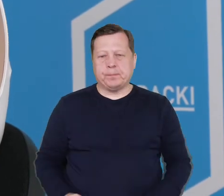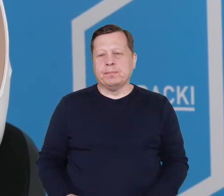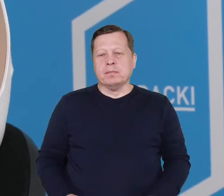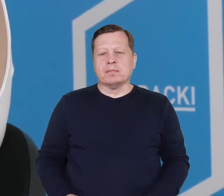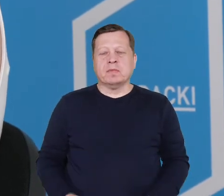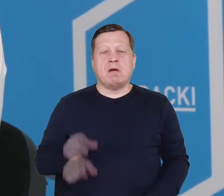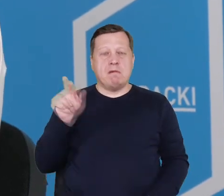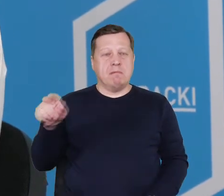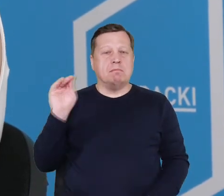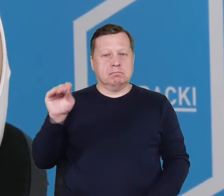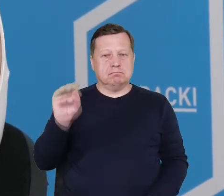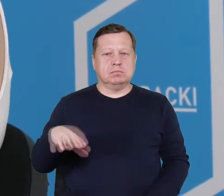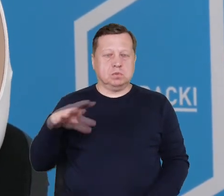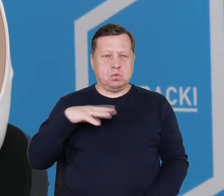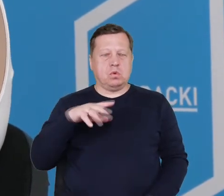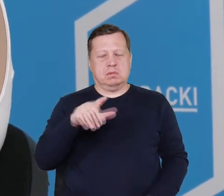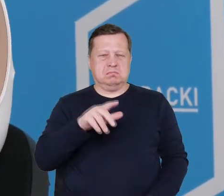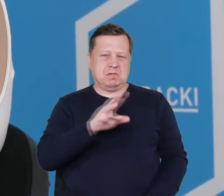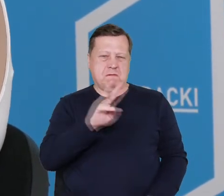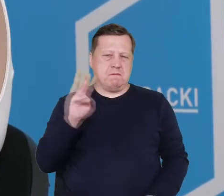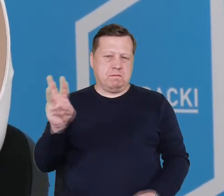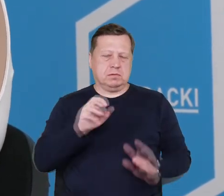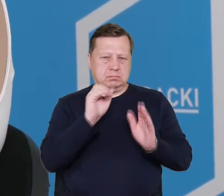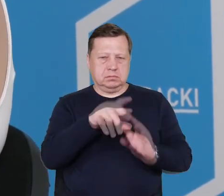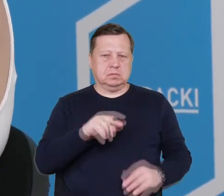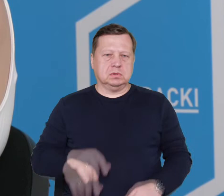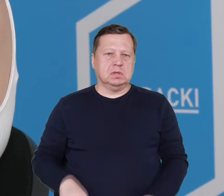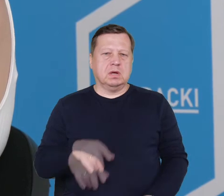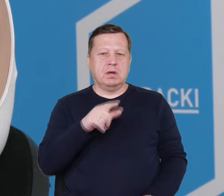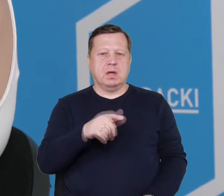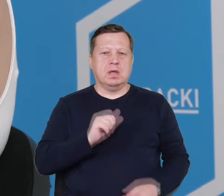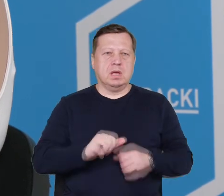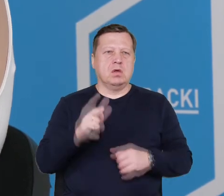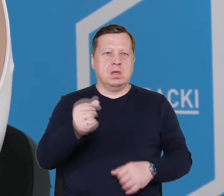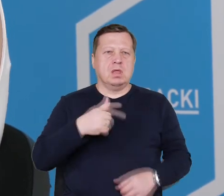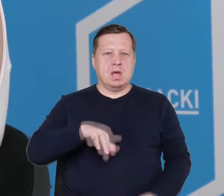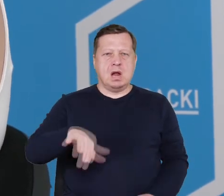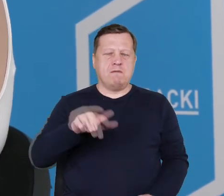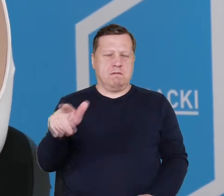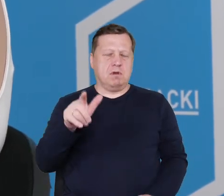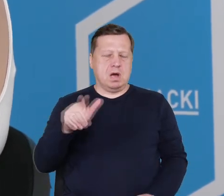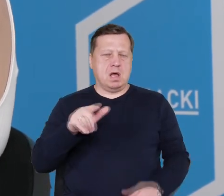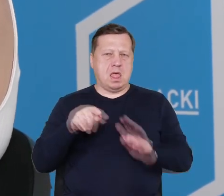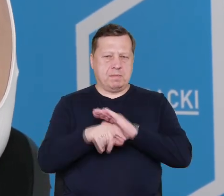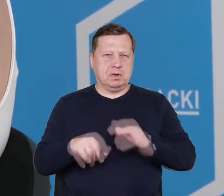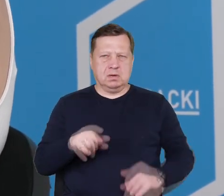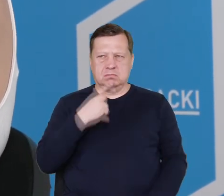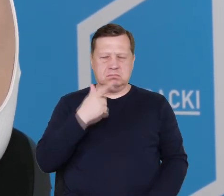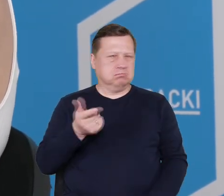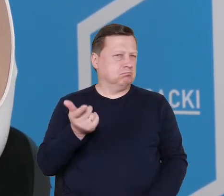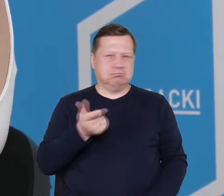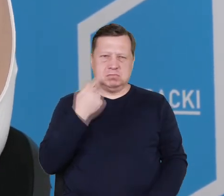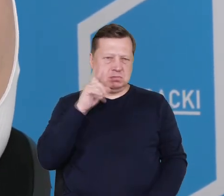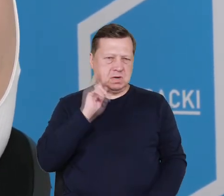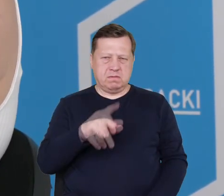uwagę jednym z portali że napisali że są do niedzieli nielegalni imigranci Karol zwrócił uwagę że ten człowiek nie jest